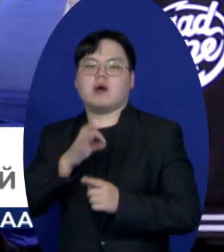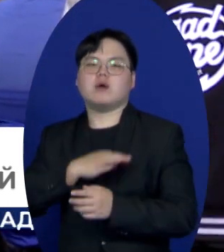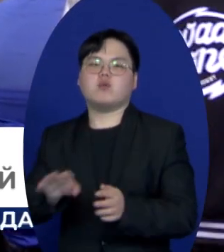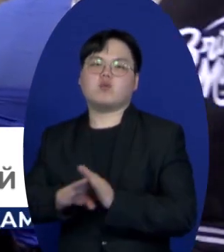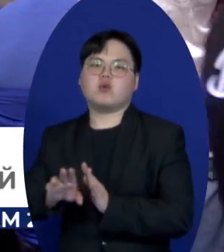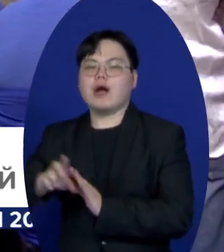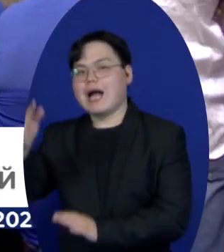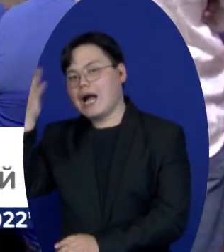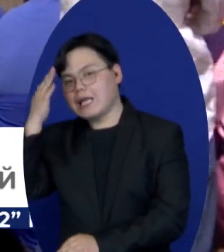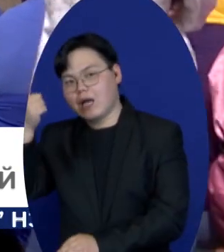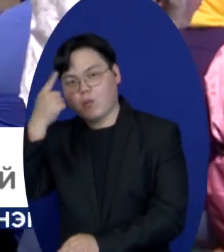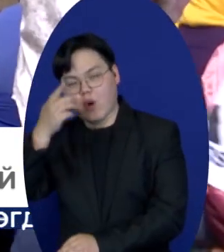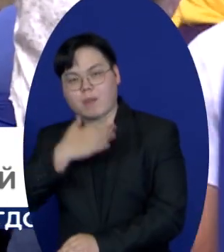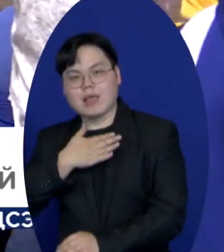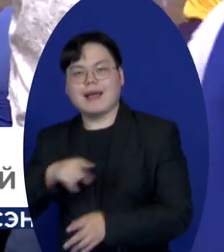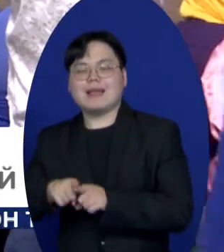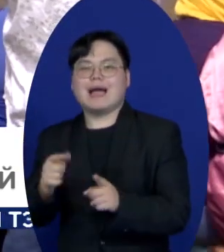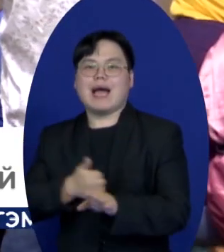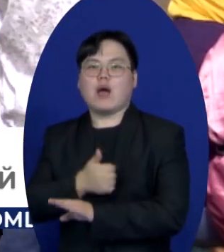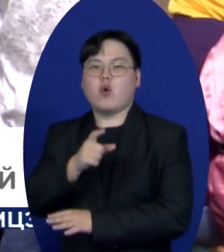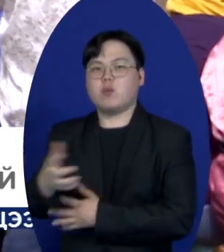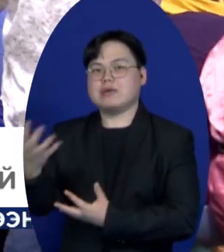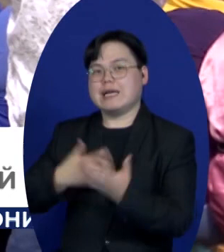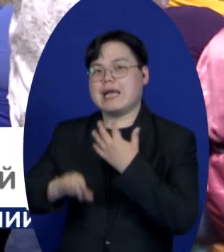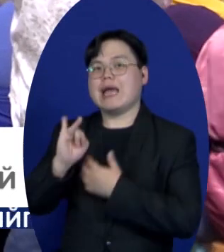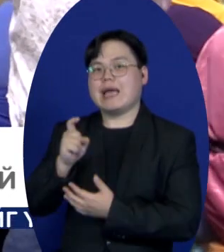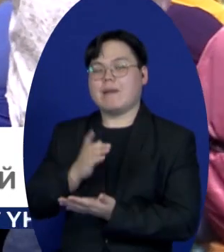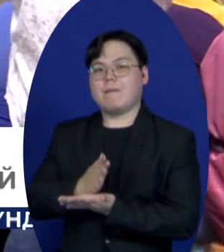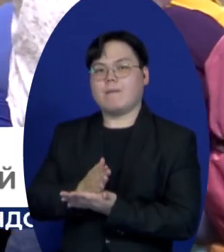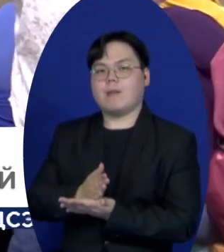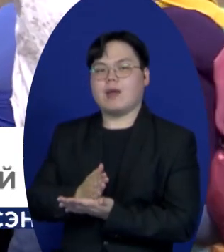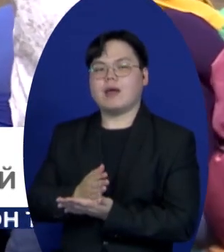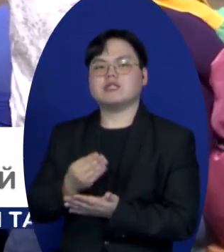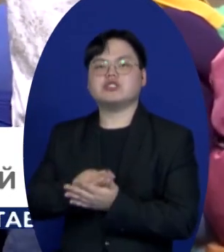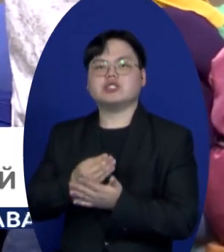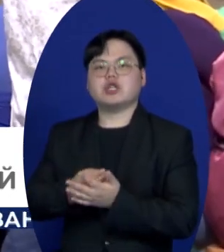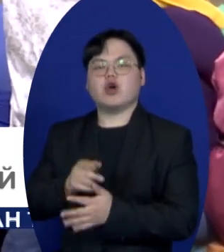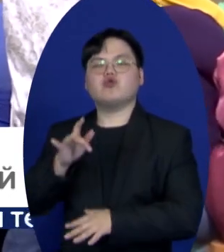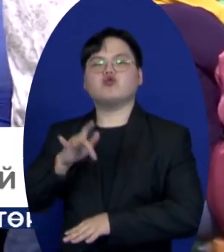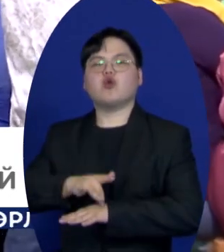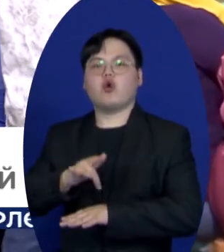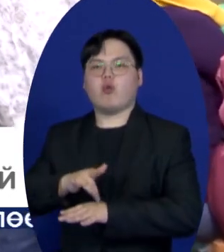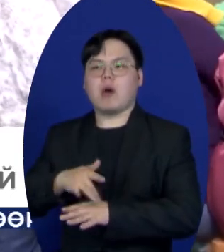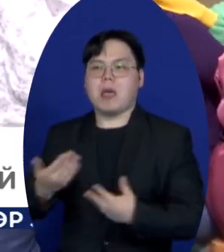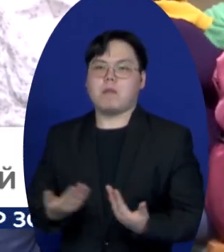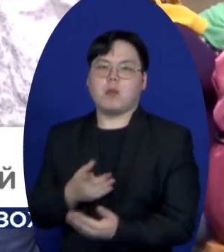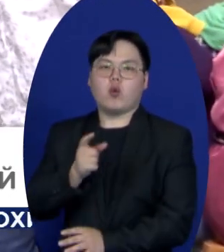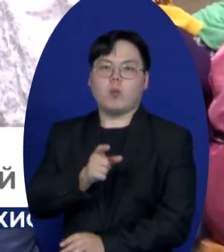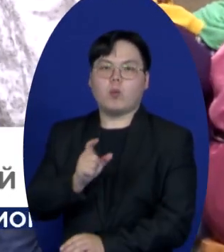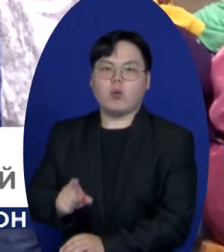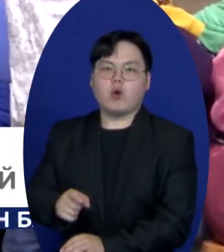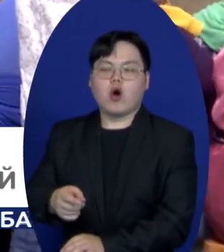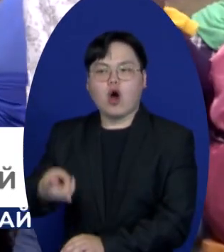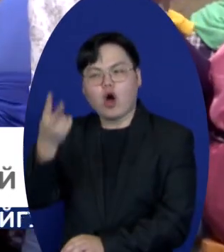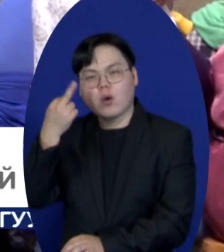бол дотоодынх ч гэсэн манай аялагчид ихийсэн ба шүү дээ. Өөр ялангуяа төв суурин гадраас бол энд нэг хоёр